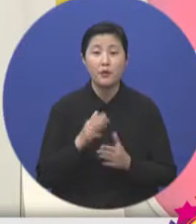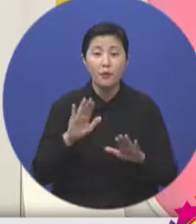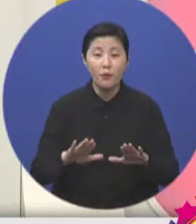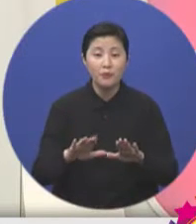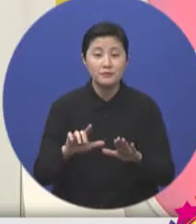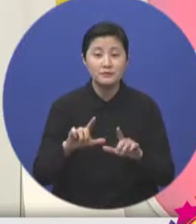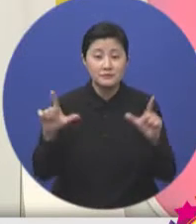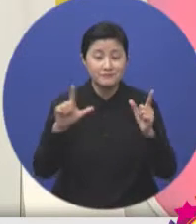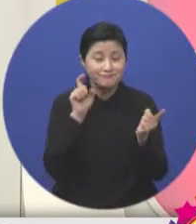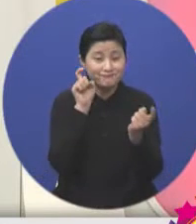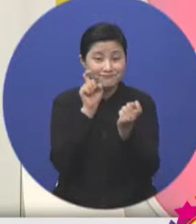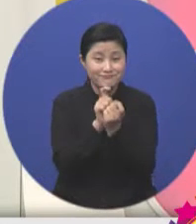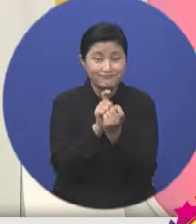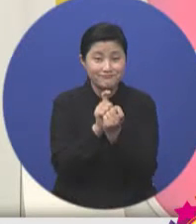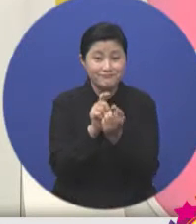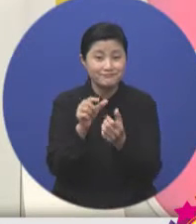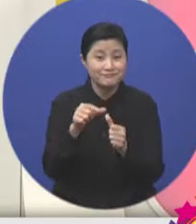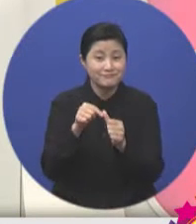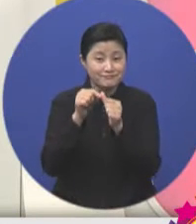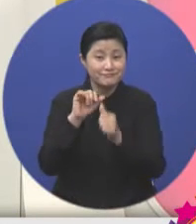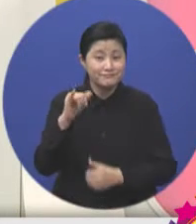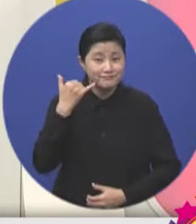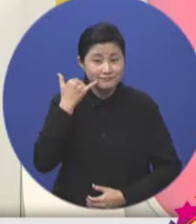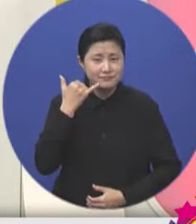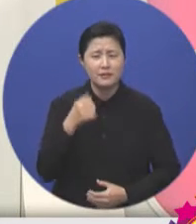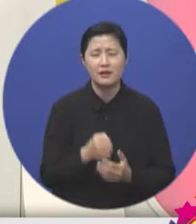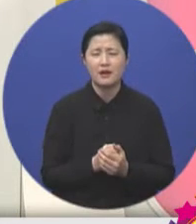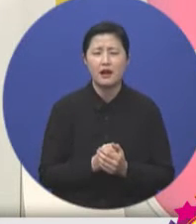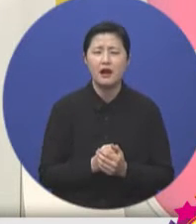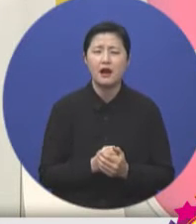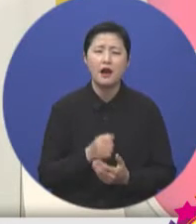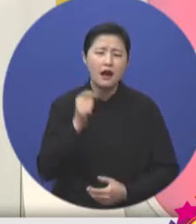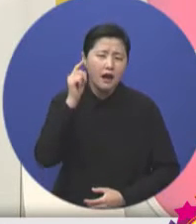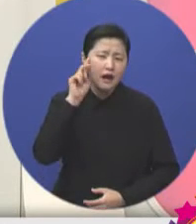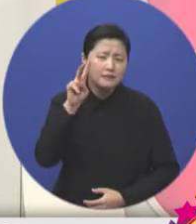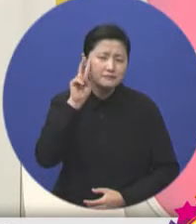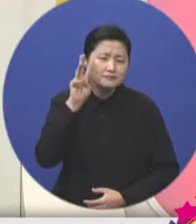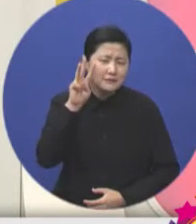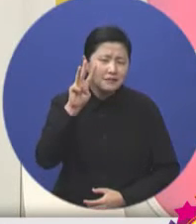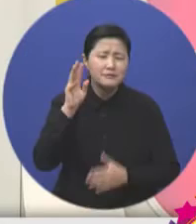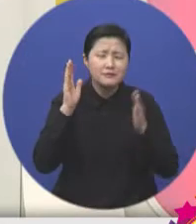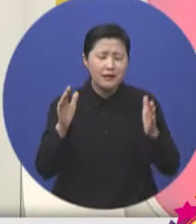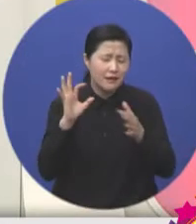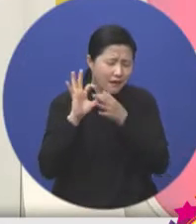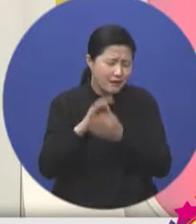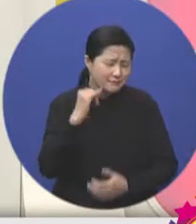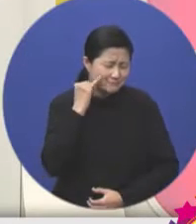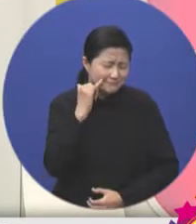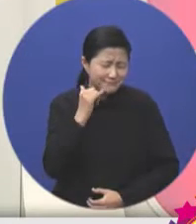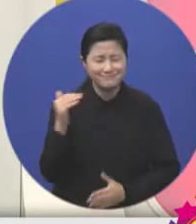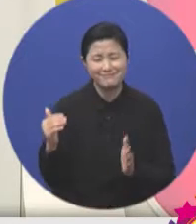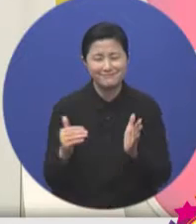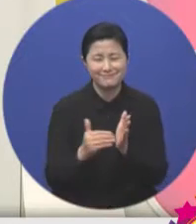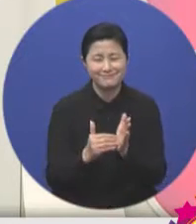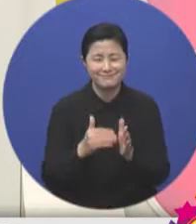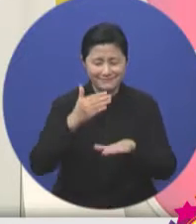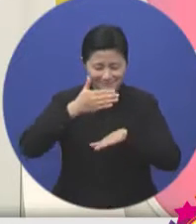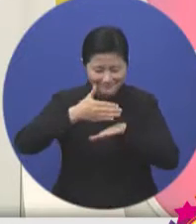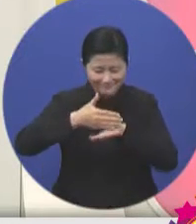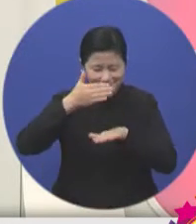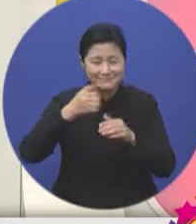어떻게 오늘 당첨되셨네요. 아이고, 역시 한 사람은 막 계속 했지만. 아유, 감사합니다.